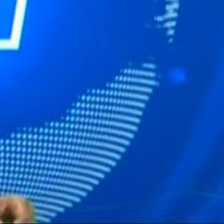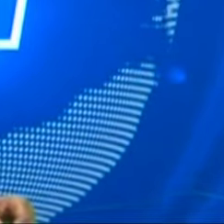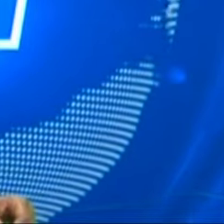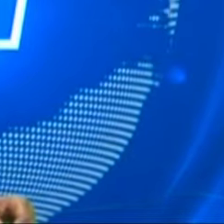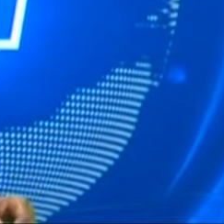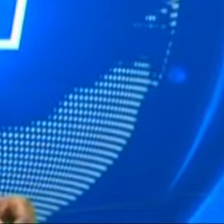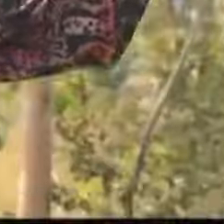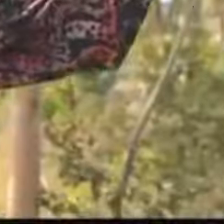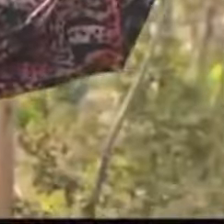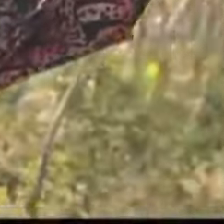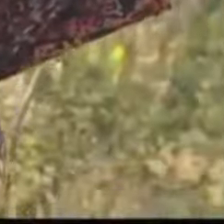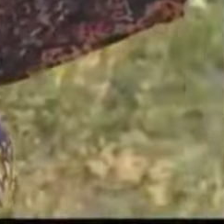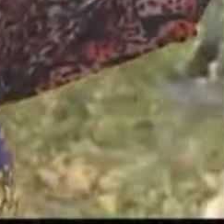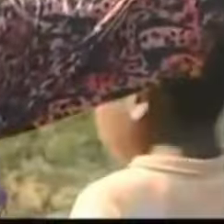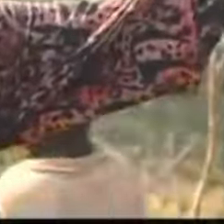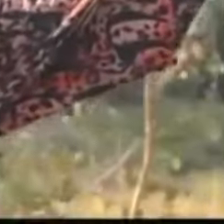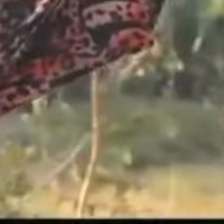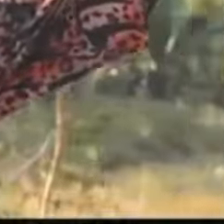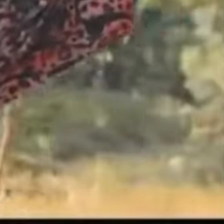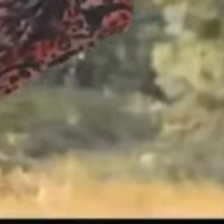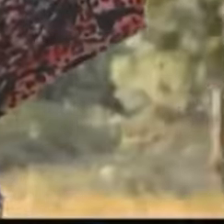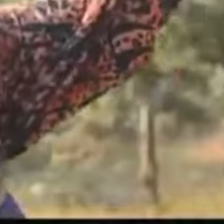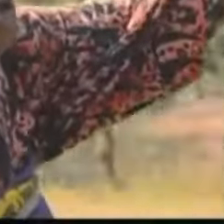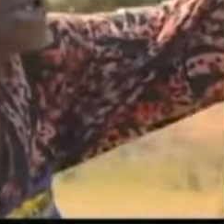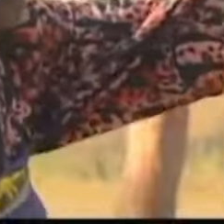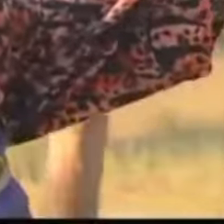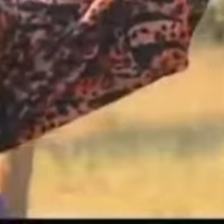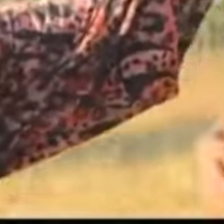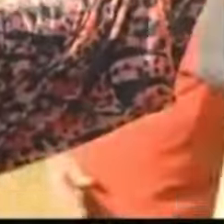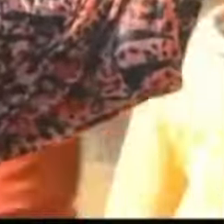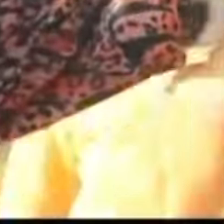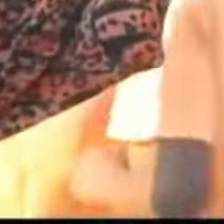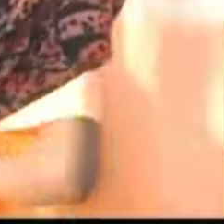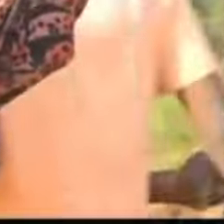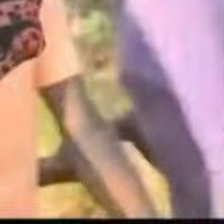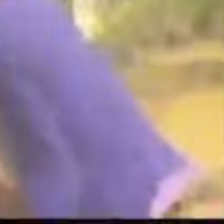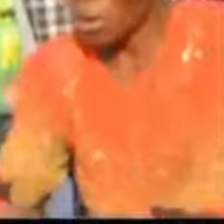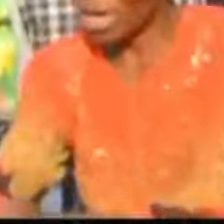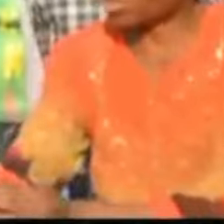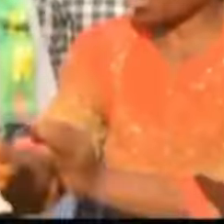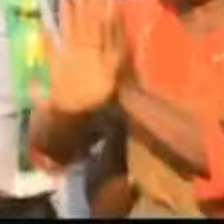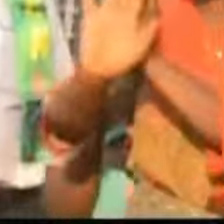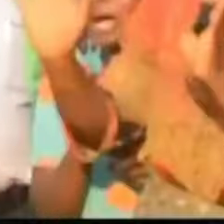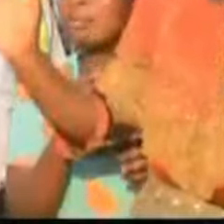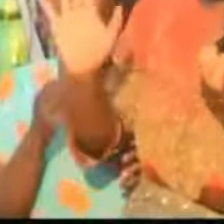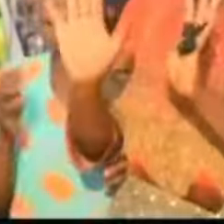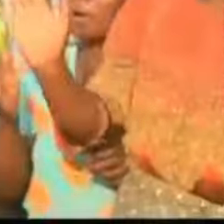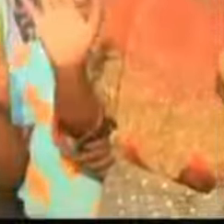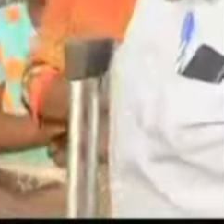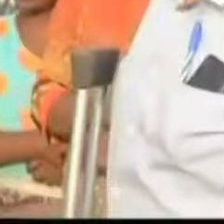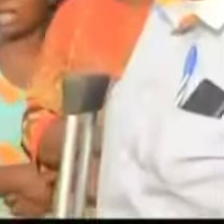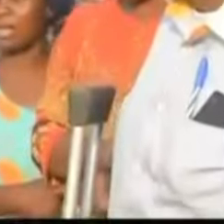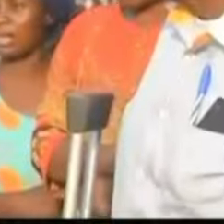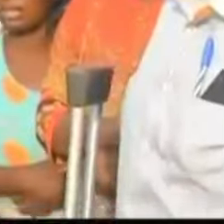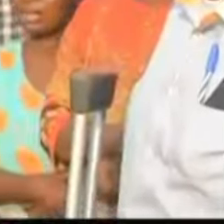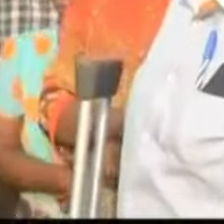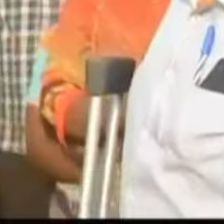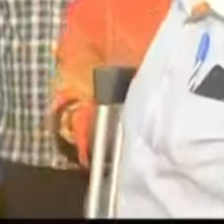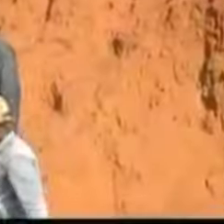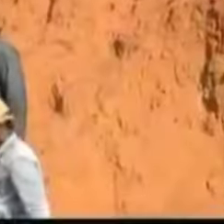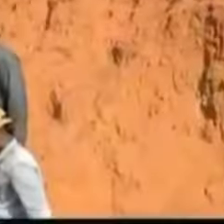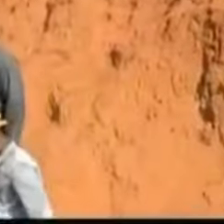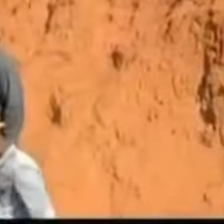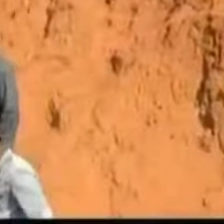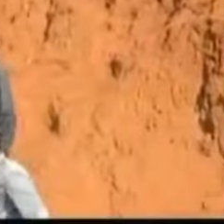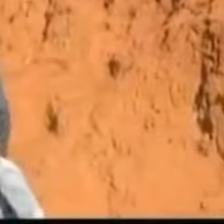Edith Chalakatala. Depuis 2024, le village de Buhozi, dans le groupement de Moudoussa, en territoire de